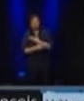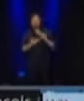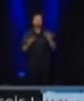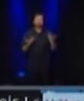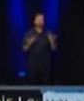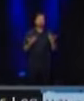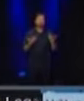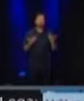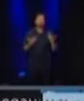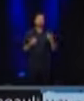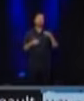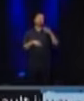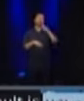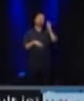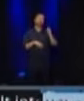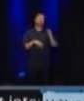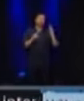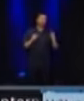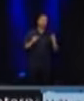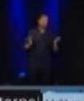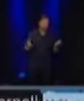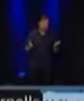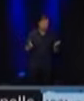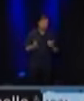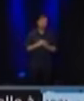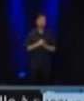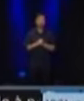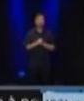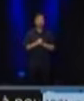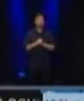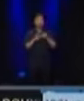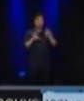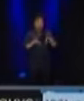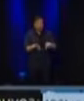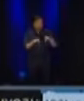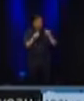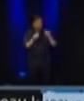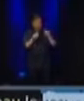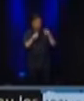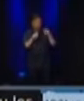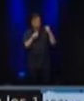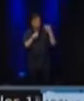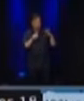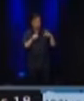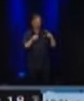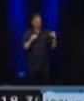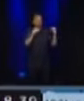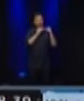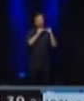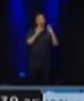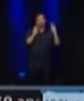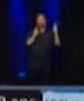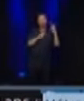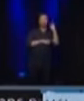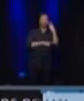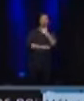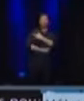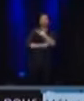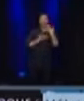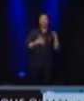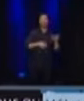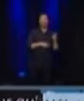dose de vaccin. Et une deuxième dose, ça permet de maintenir l'immunité. Si on avait des données qui changent à partir d'études